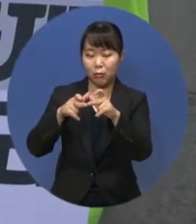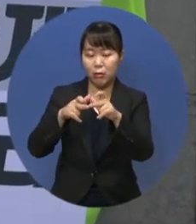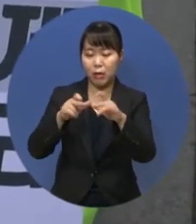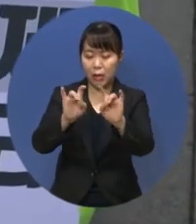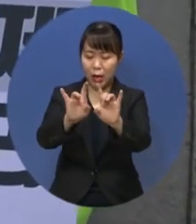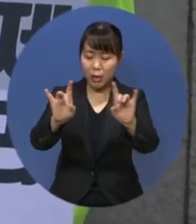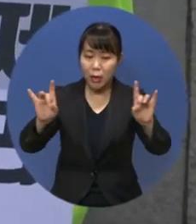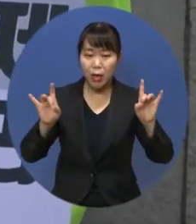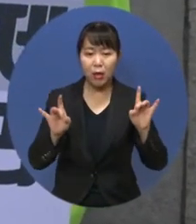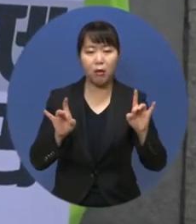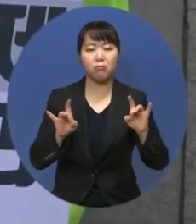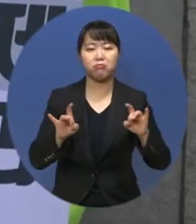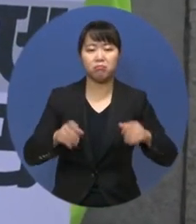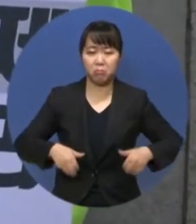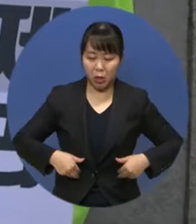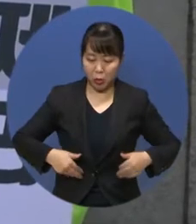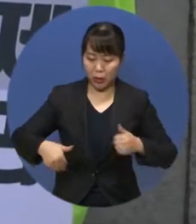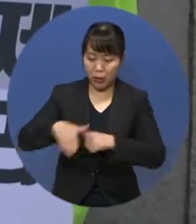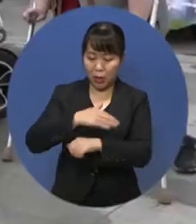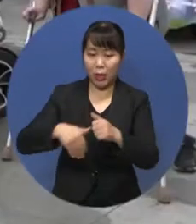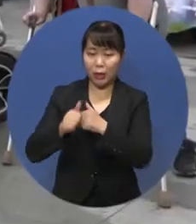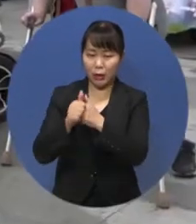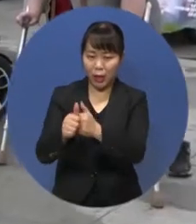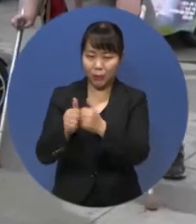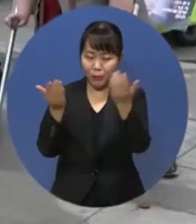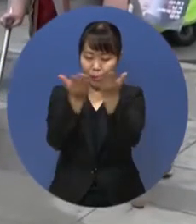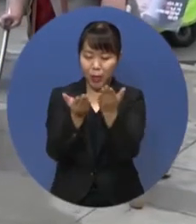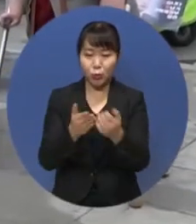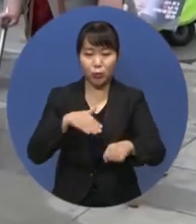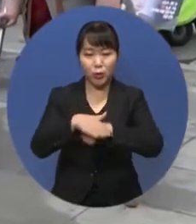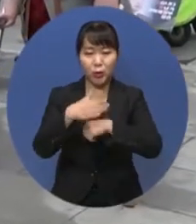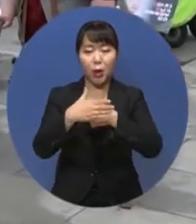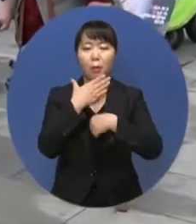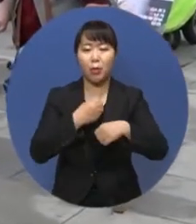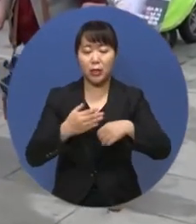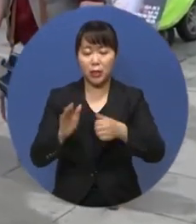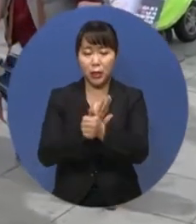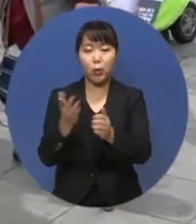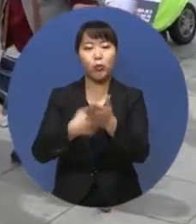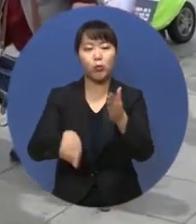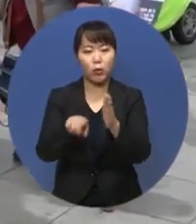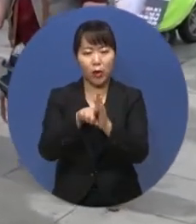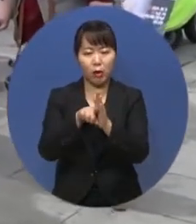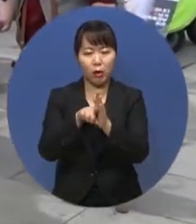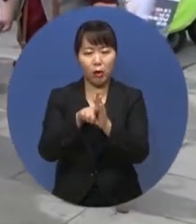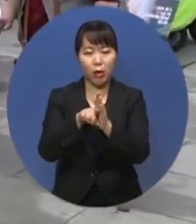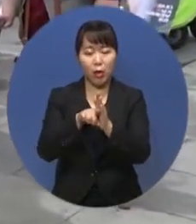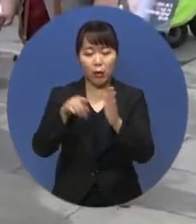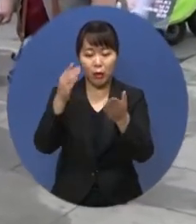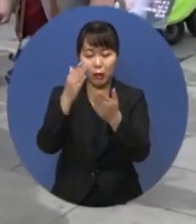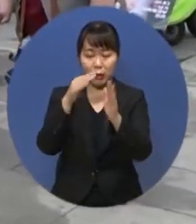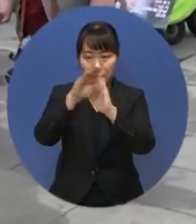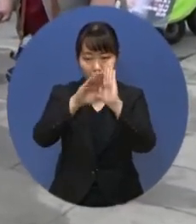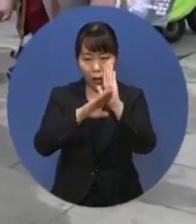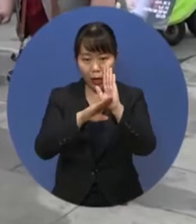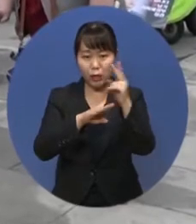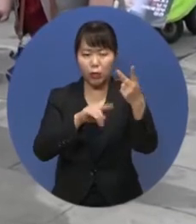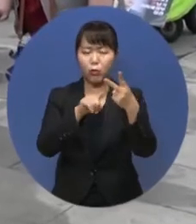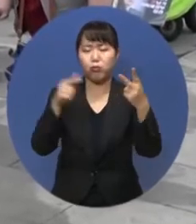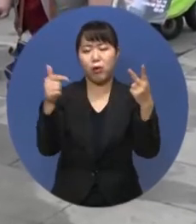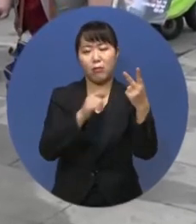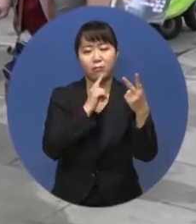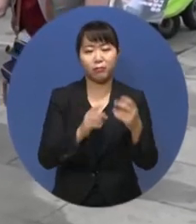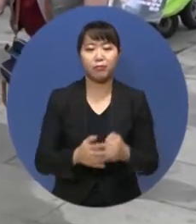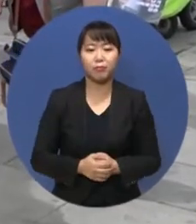장애인 개개인의 필요와 상황에 따른 맞춤형 복지 제공을 위해 2단계로 축소되었습니다.